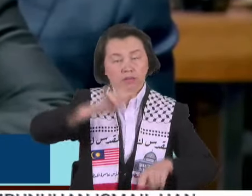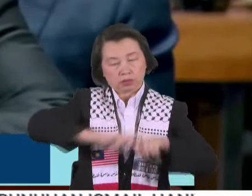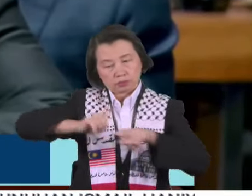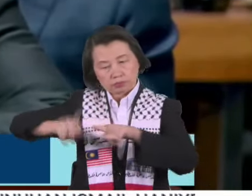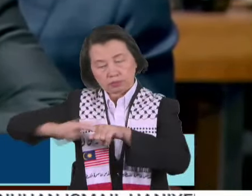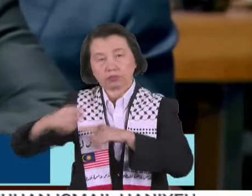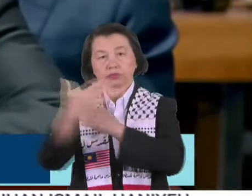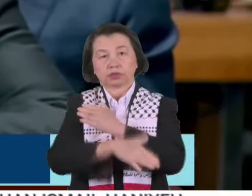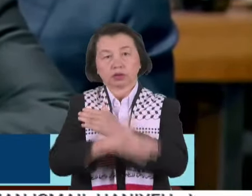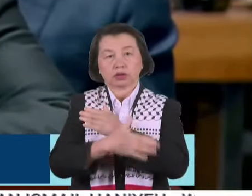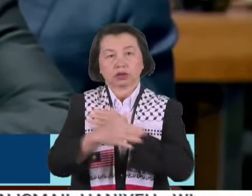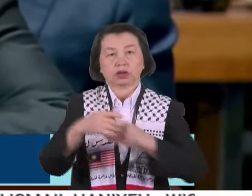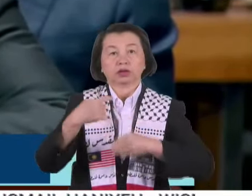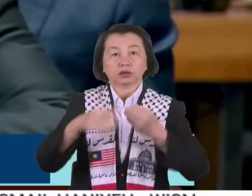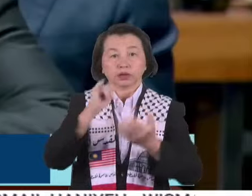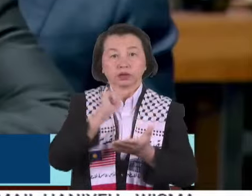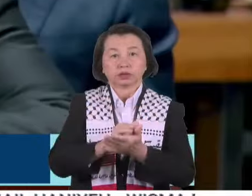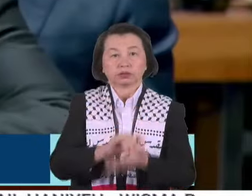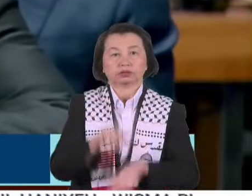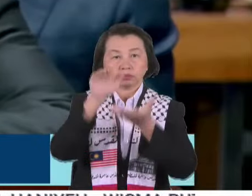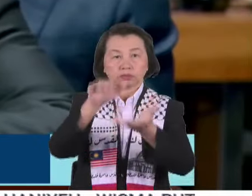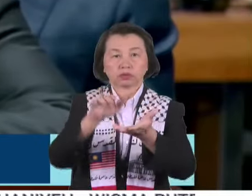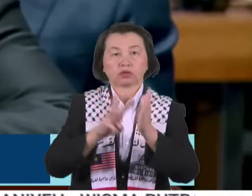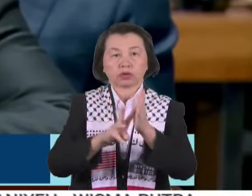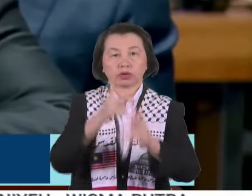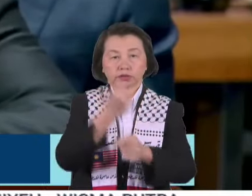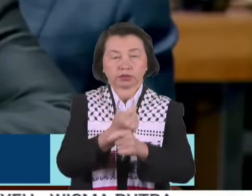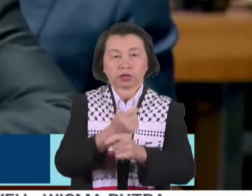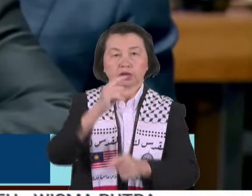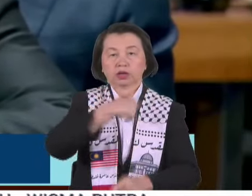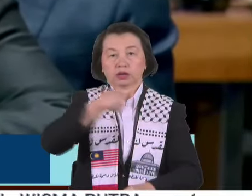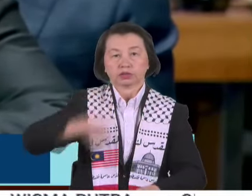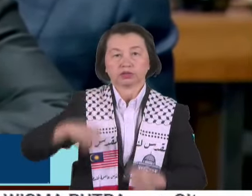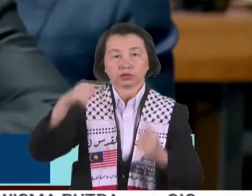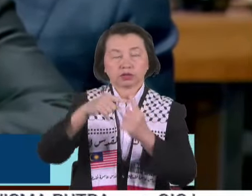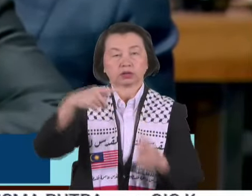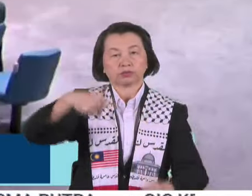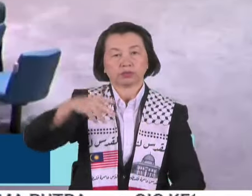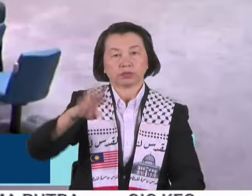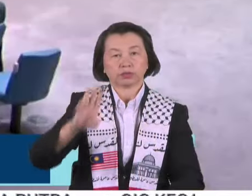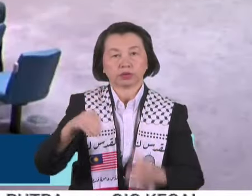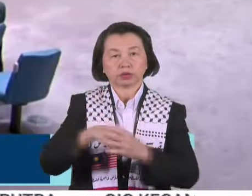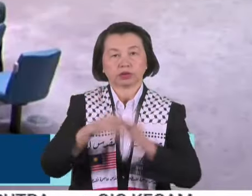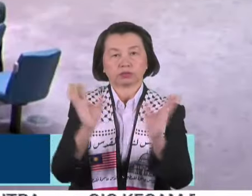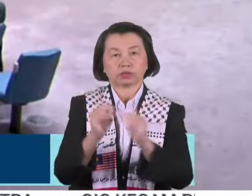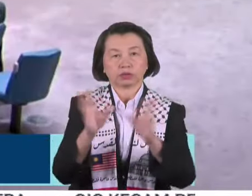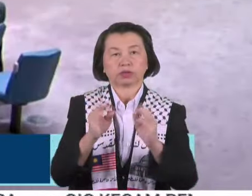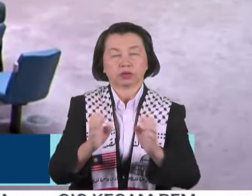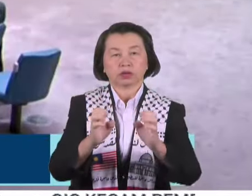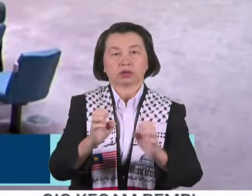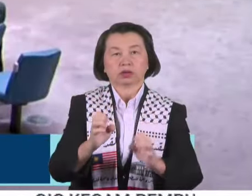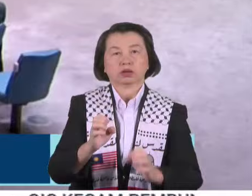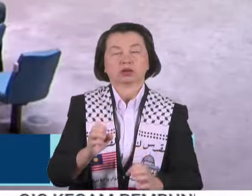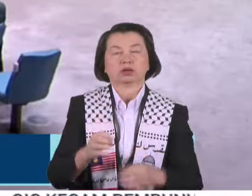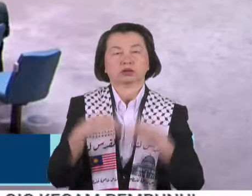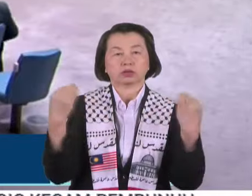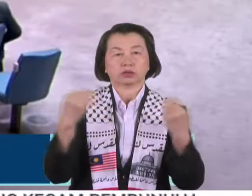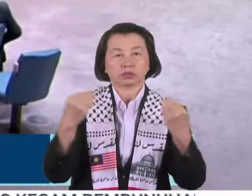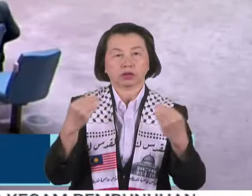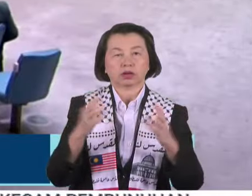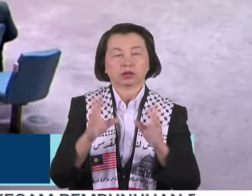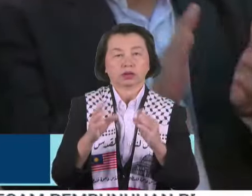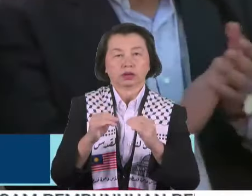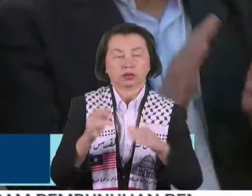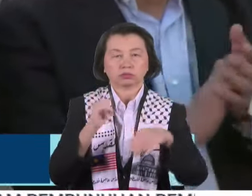pelbagai negara. Perkara mengenainya disampaikan wakil tetap China ke PBB pada sesi tergempar Majlis Keselamatan. Sesi tergempar